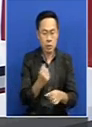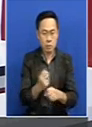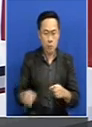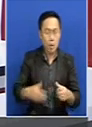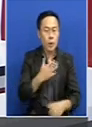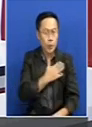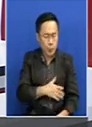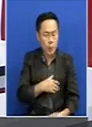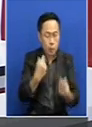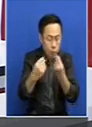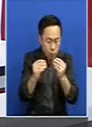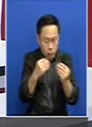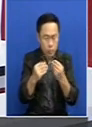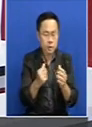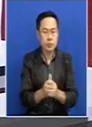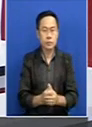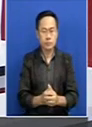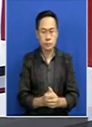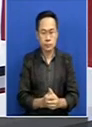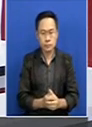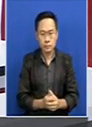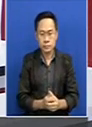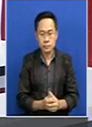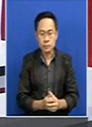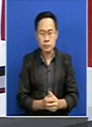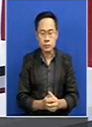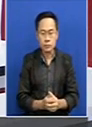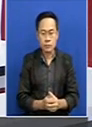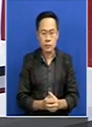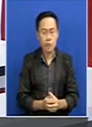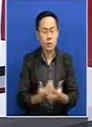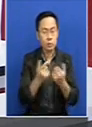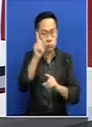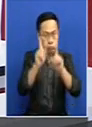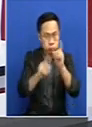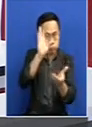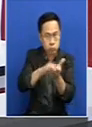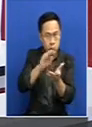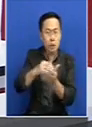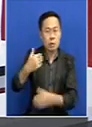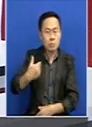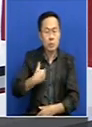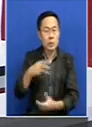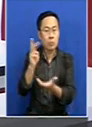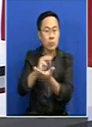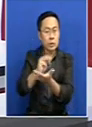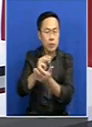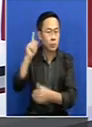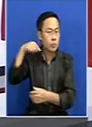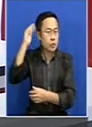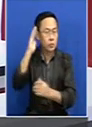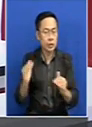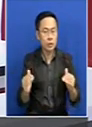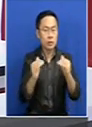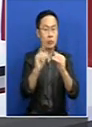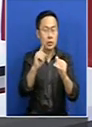กันก็ต้องพูดคุยกันนะคะอย่าใช้อาวุธจะดีกว่า ใช่ค่ะมีสถิติออกมาคุณผู้ชมคะจากมูลนิธิหญิงชาย